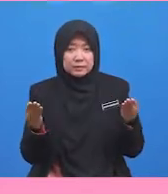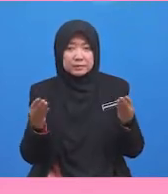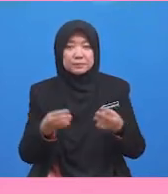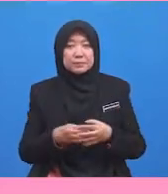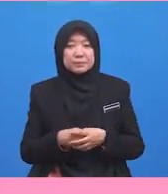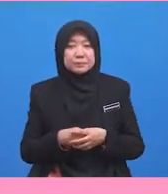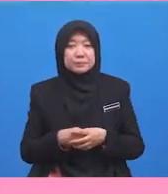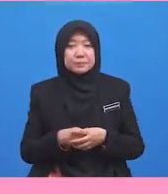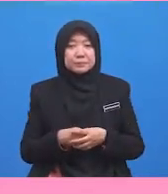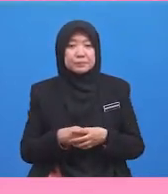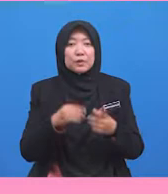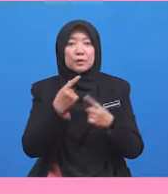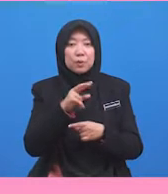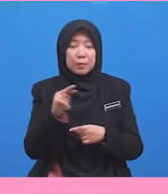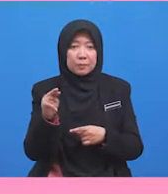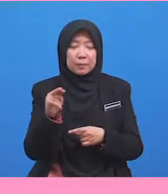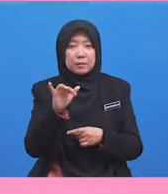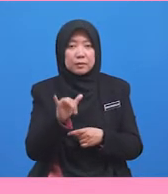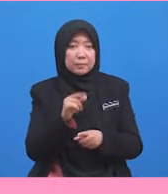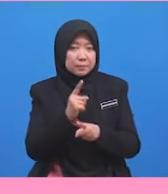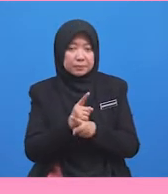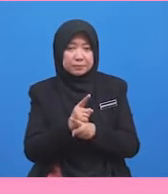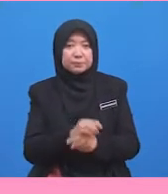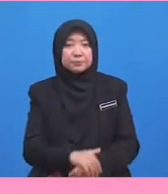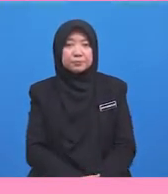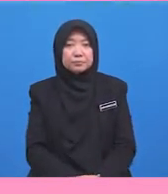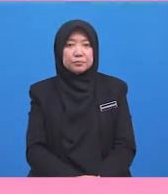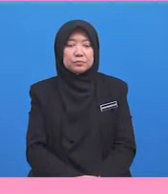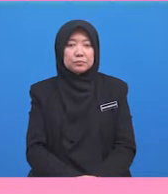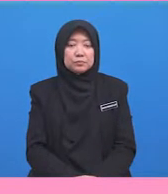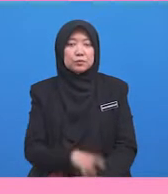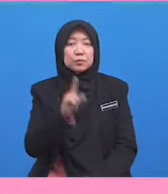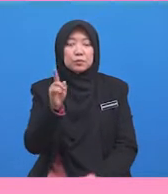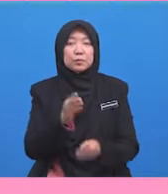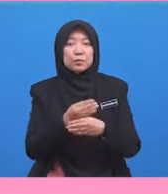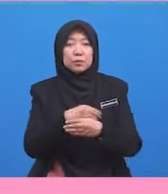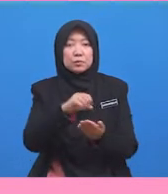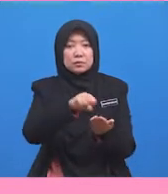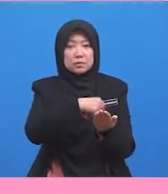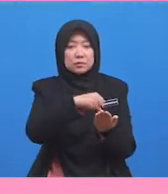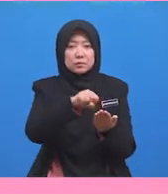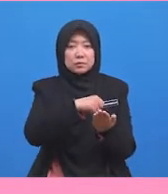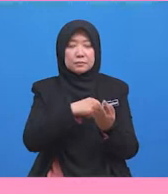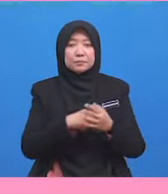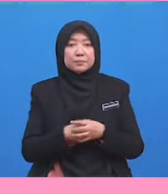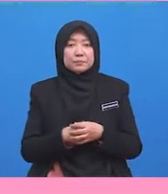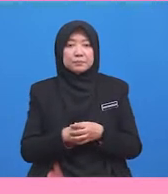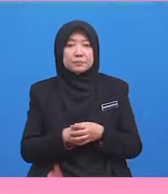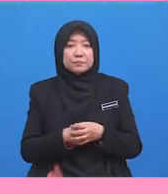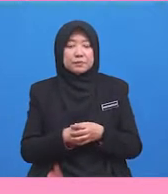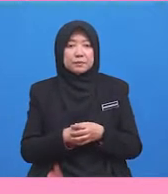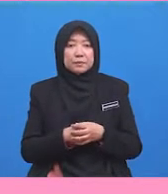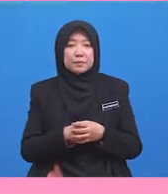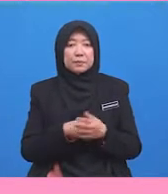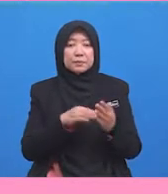bahasa jawaban yang sepatutnya adalah dua bentuk sajak pada Sekuntum Mawar antaranya